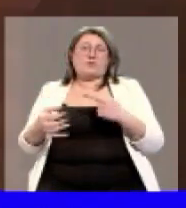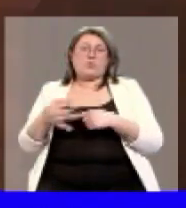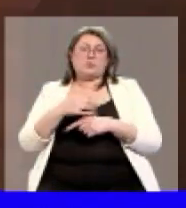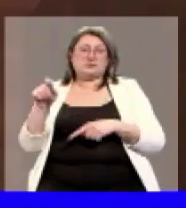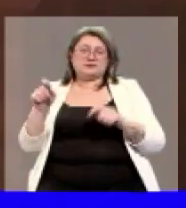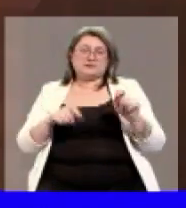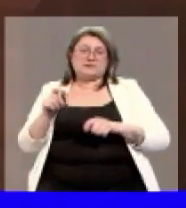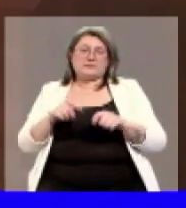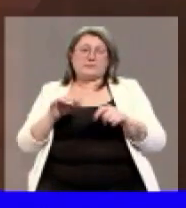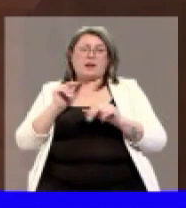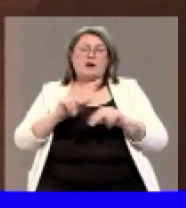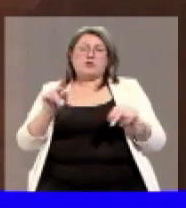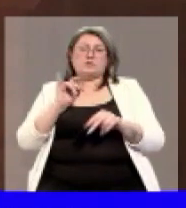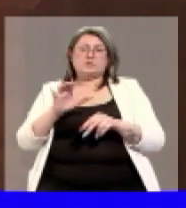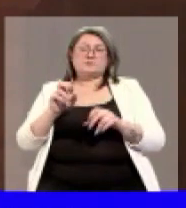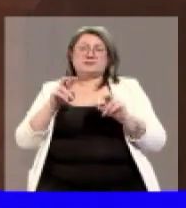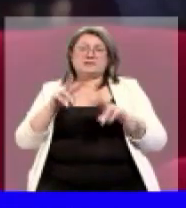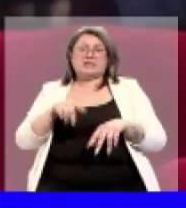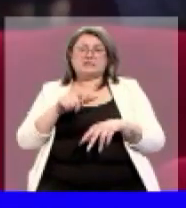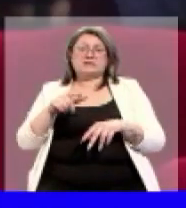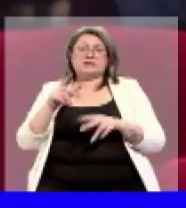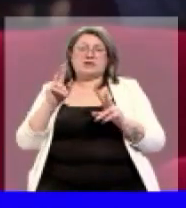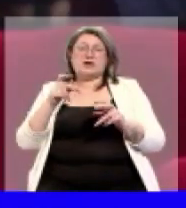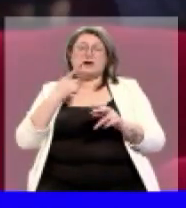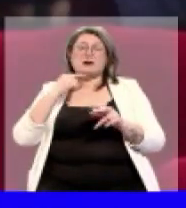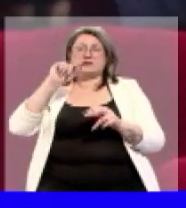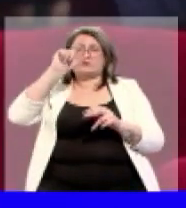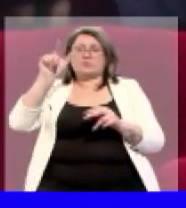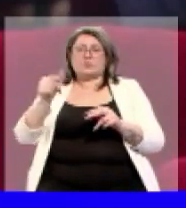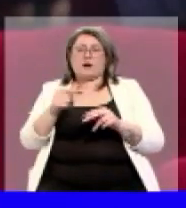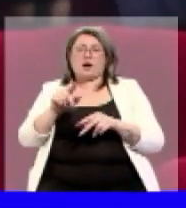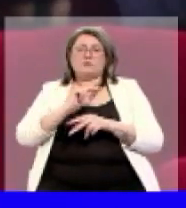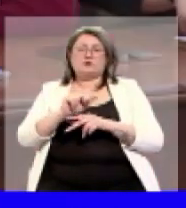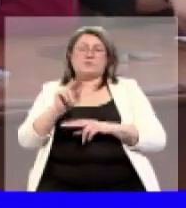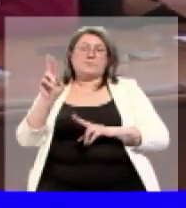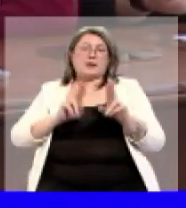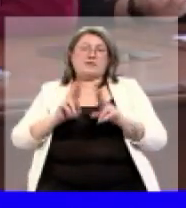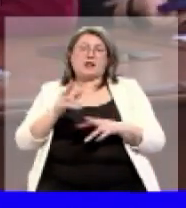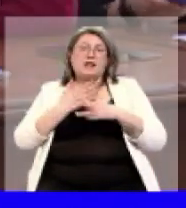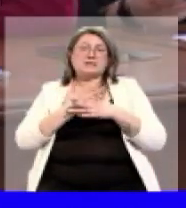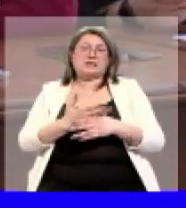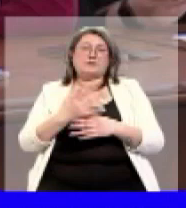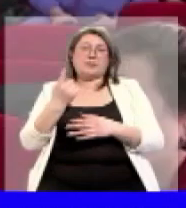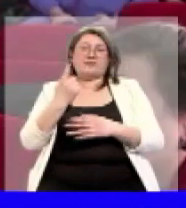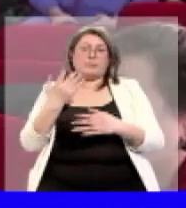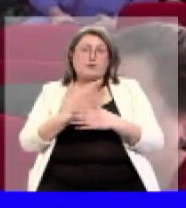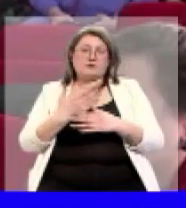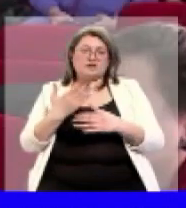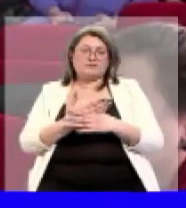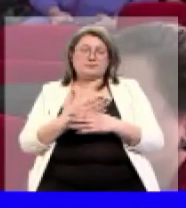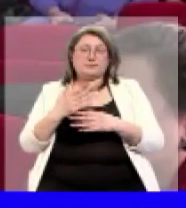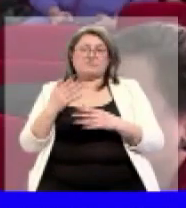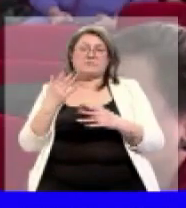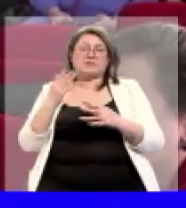мамандары алғашқа көмек көрсету ережелерін іздеу жұмыстарын жүргізу және адамдарды эвакуациялау кезінде қауіпсіздік тактикасын үйретті. Бүгін